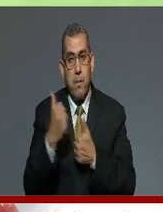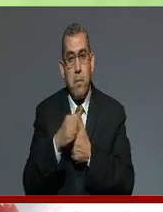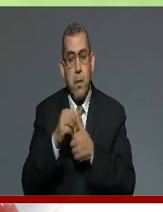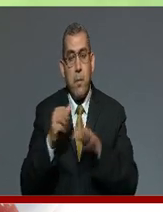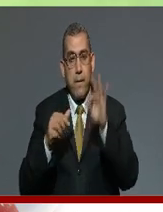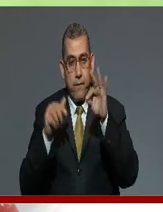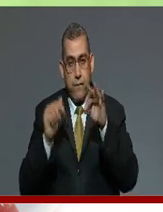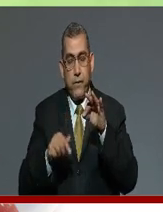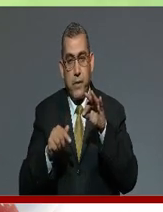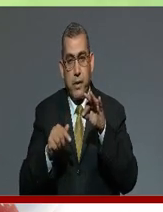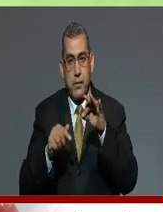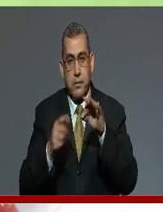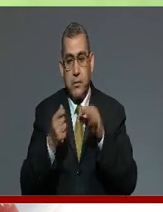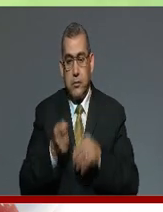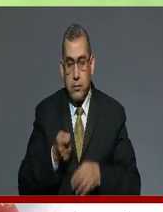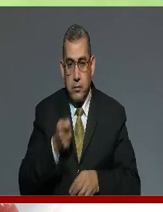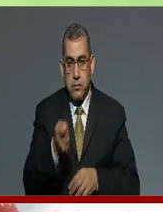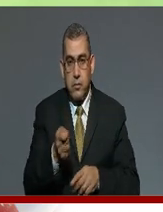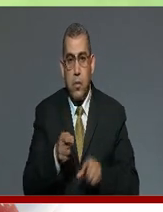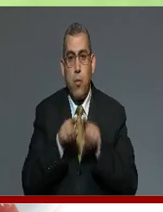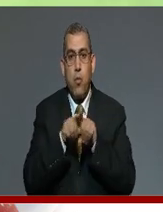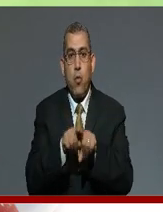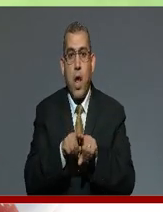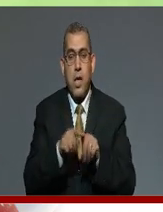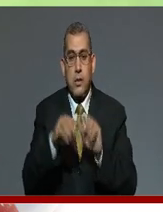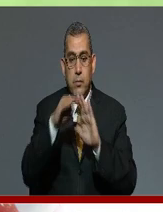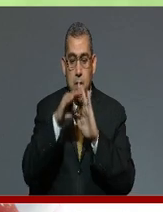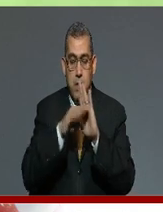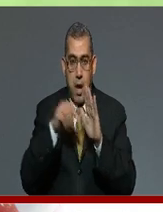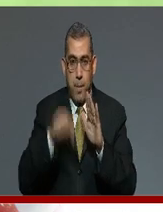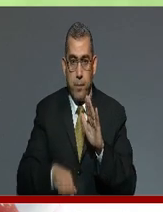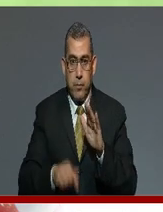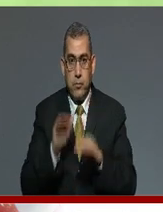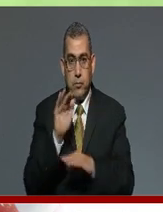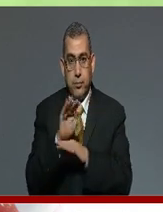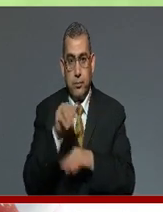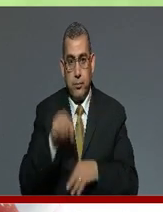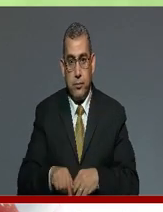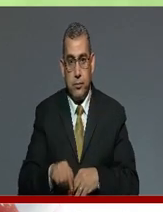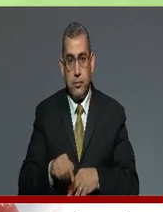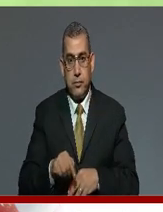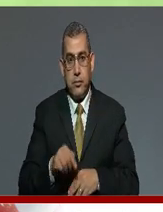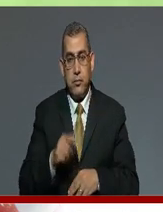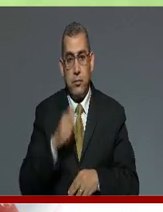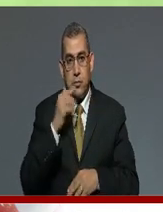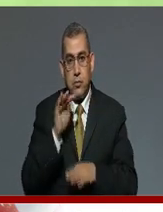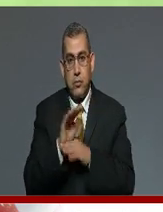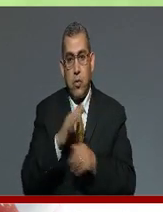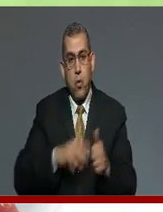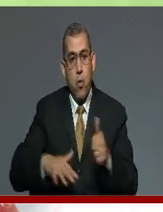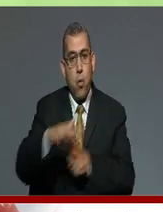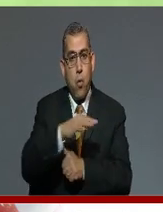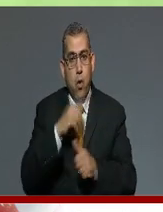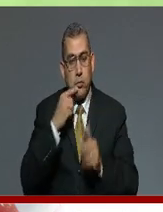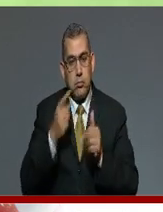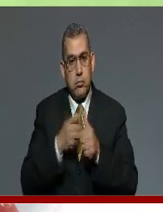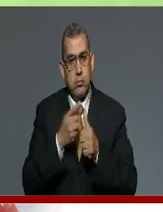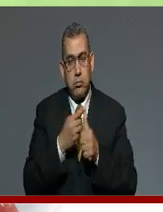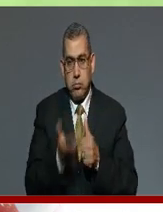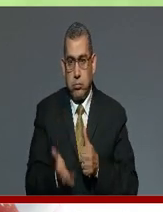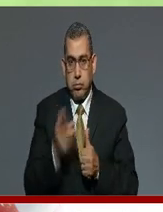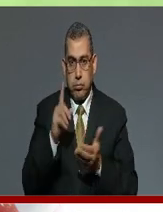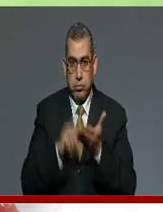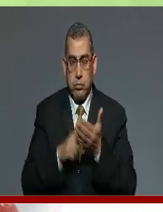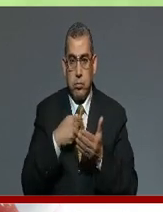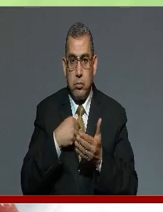وهو التمويل المناسب للنظام النظام والتمويل الوطني على وجه التحديد لذلك